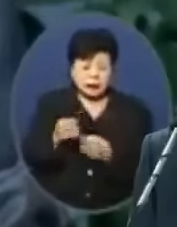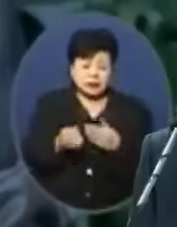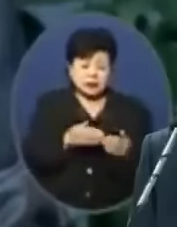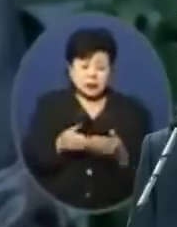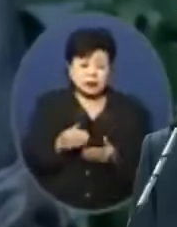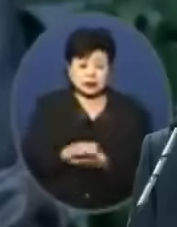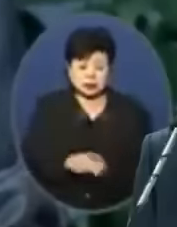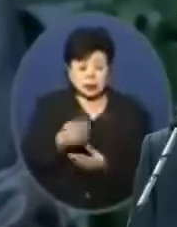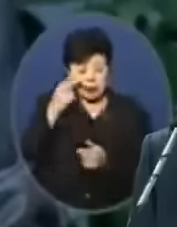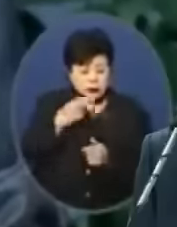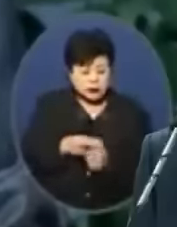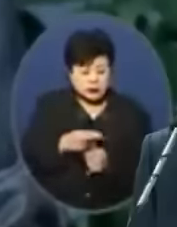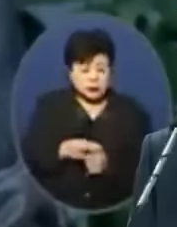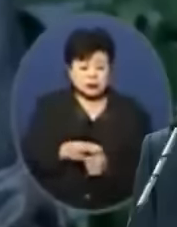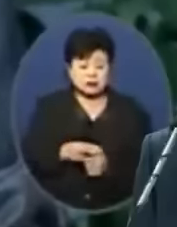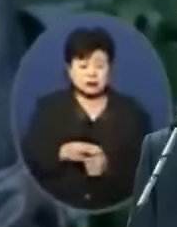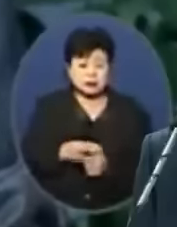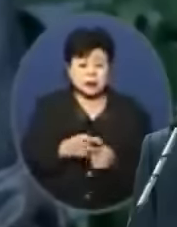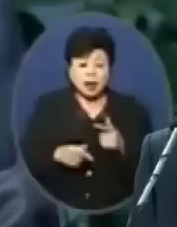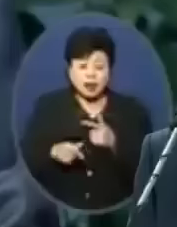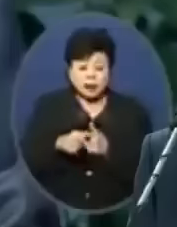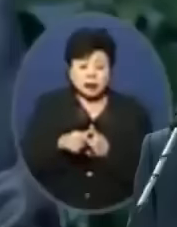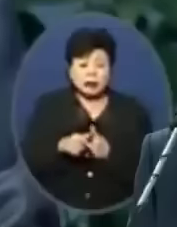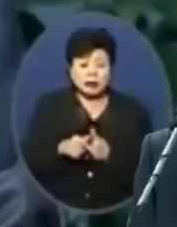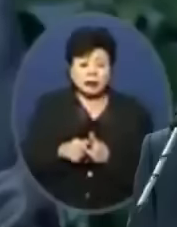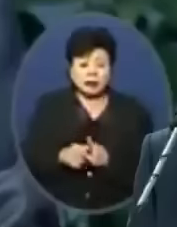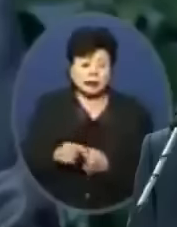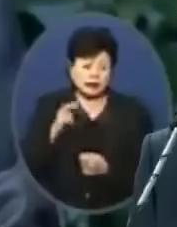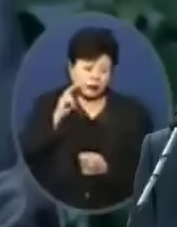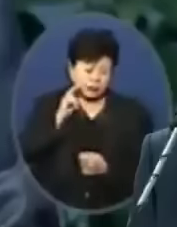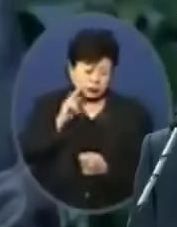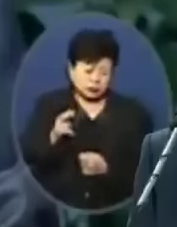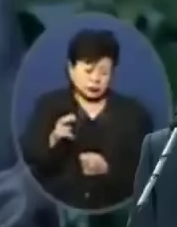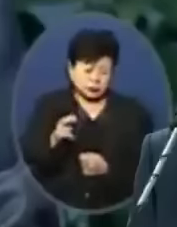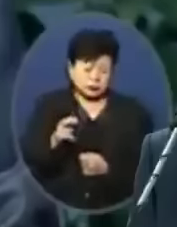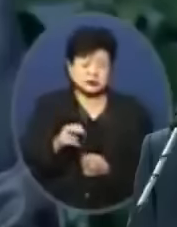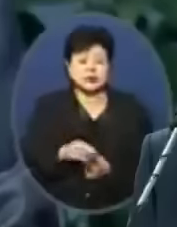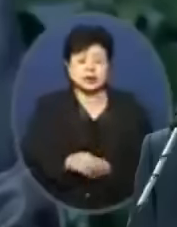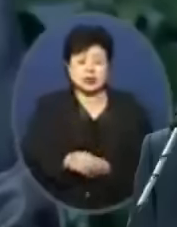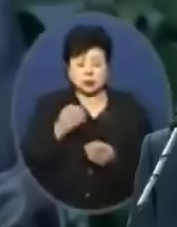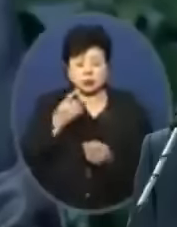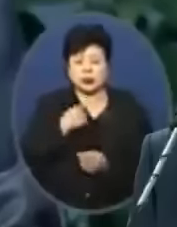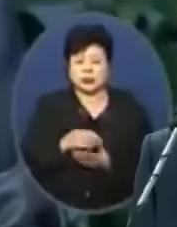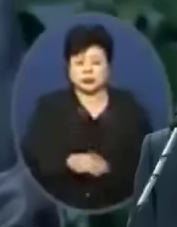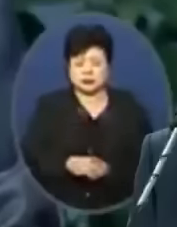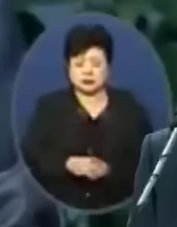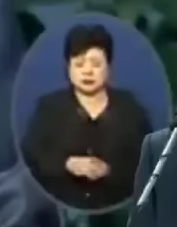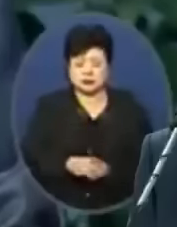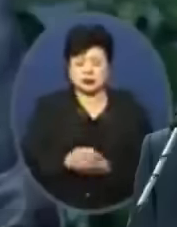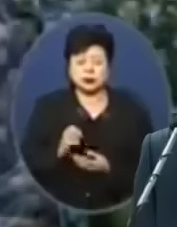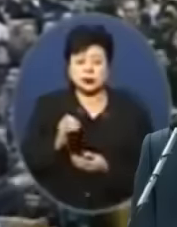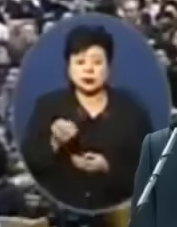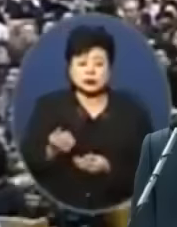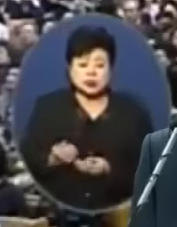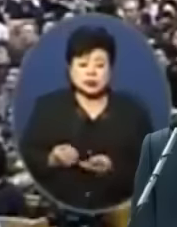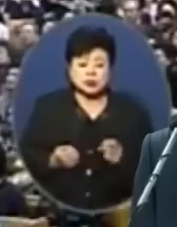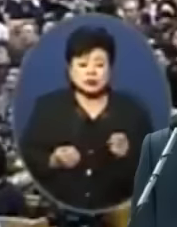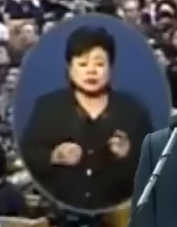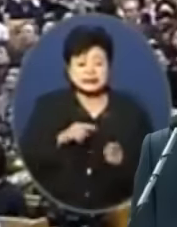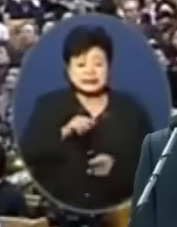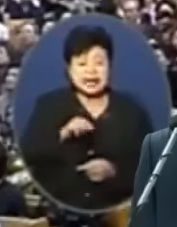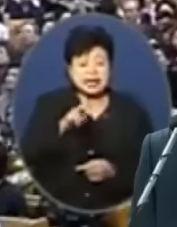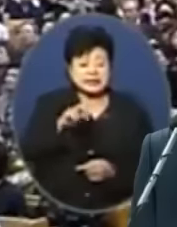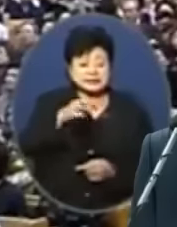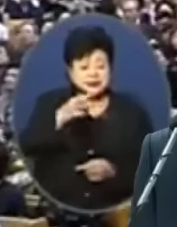당했다고 생각했는데 바울 선생의 생애에 비교하면 부끄러워서 얼굴을 들 수가 없습니다. 고린도후서 11장 23절